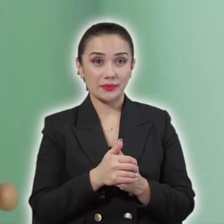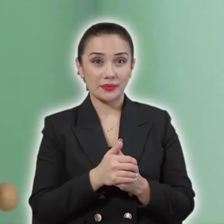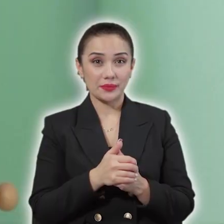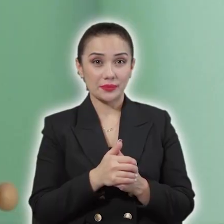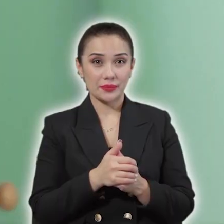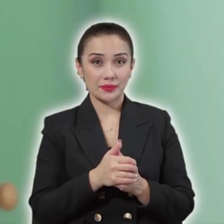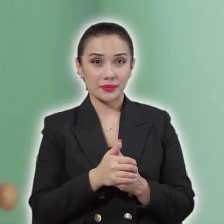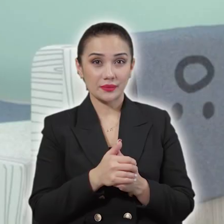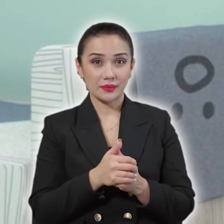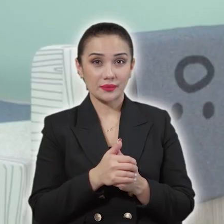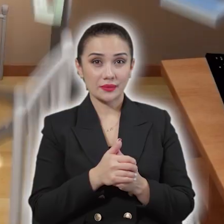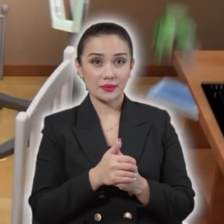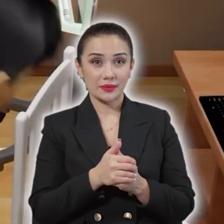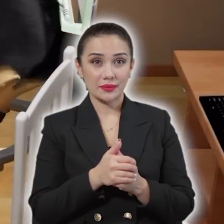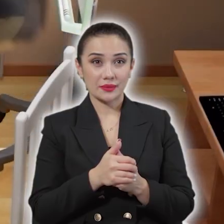Faqat hech kimga qo'p.